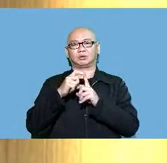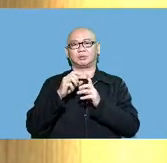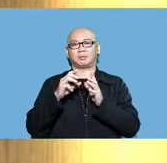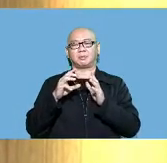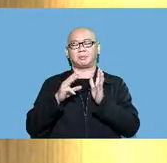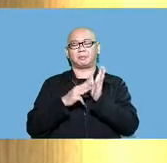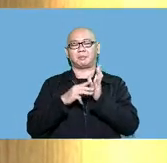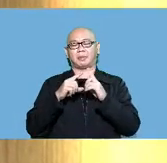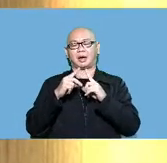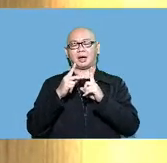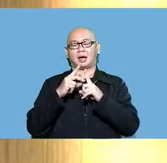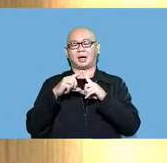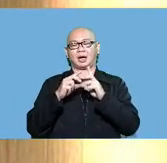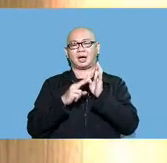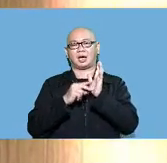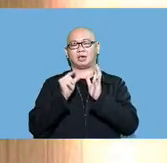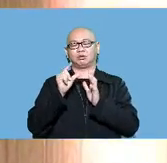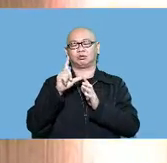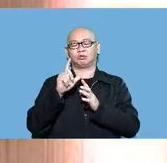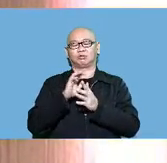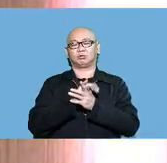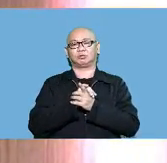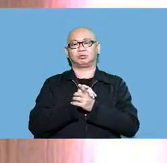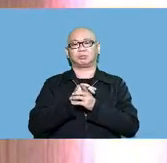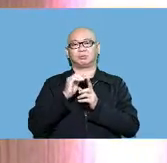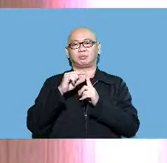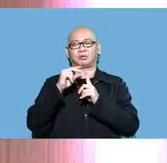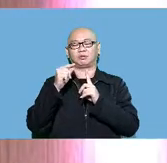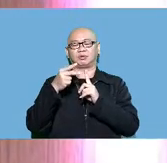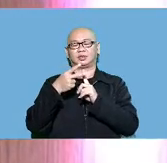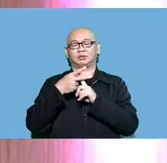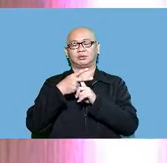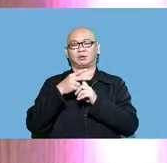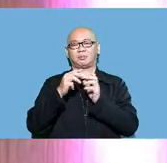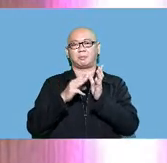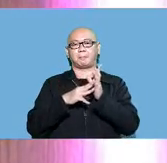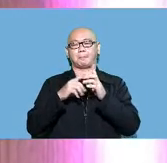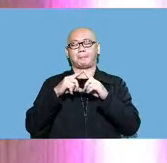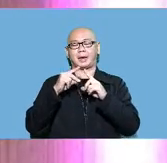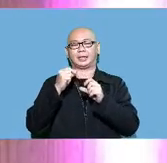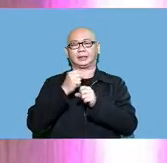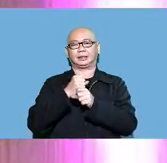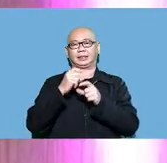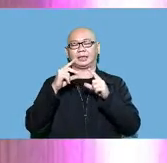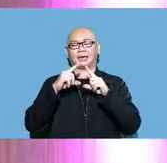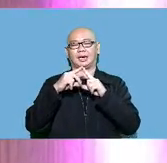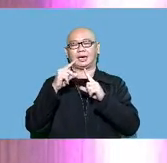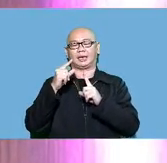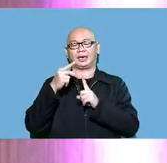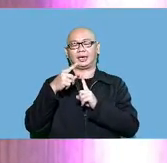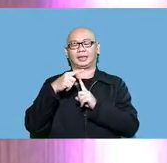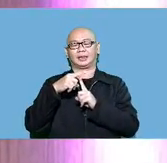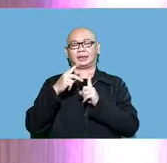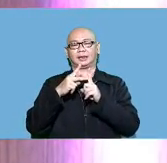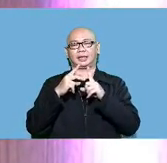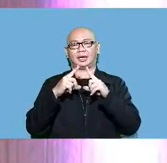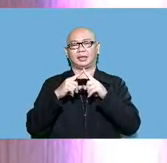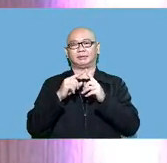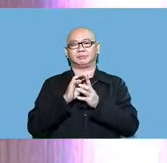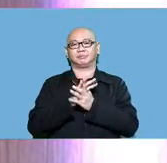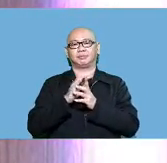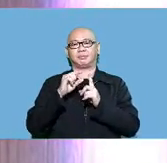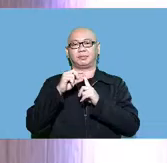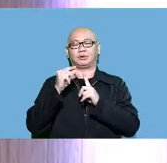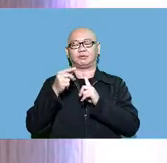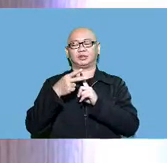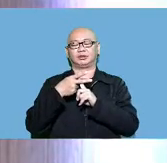Azam MKes, Profesor Dr. Margareta Rahayu Ningsih SSI MSI, Profesor Dr.